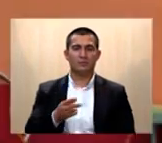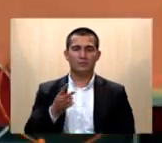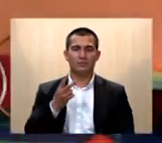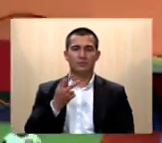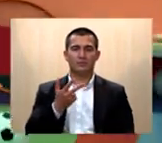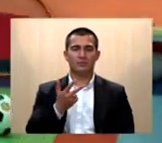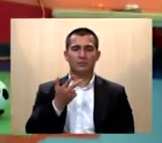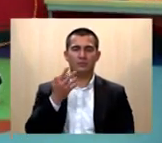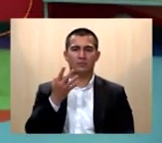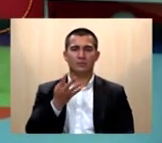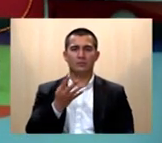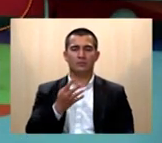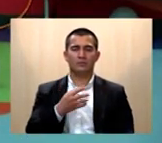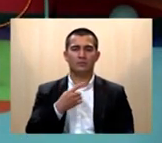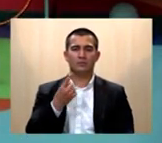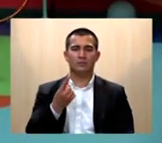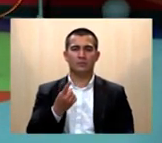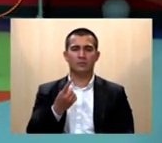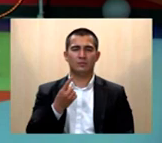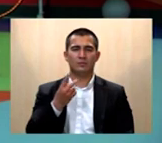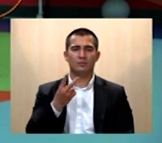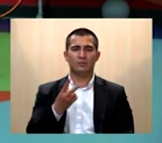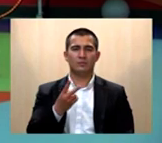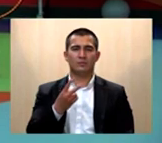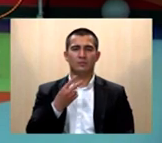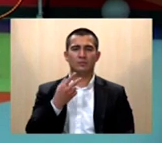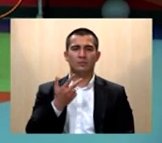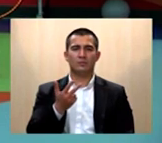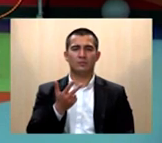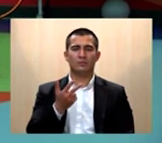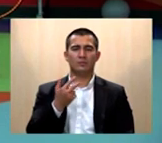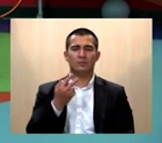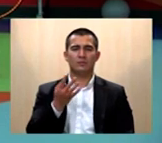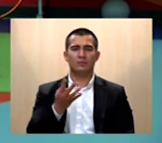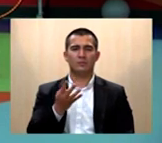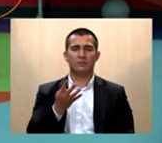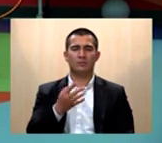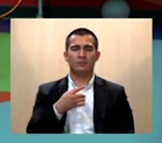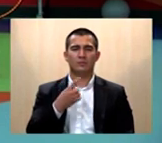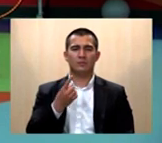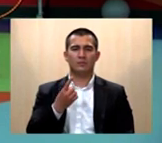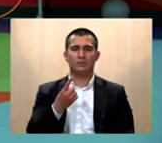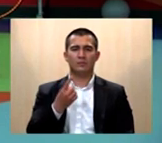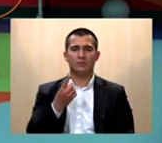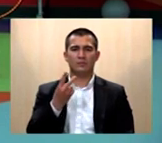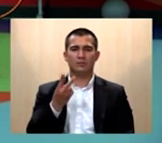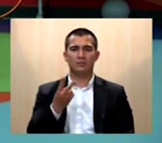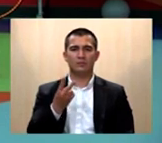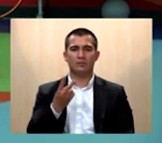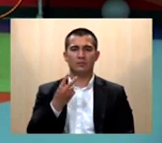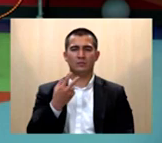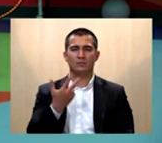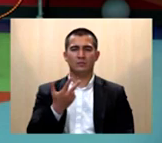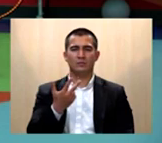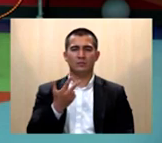2 3 4 orqaga 1 2 3 4 1